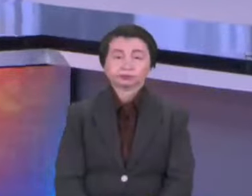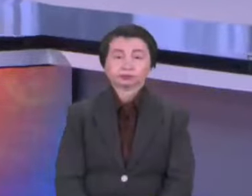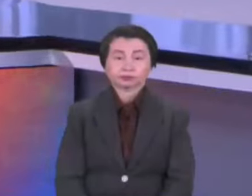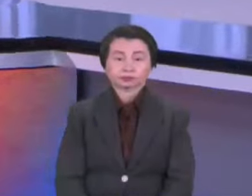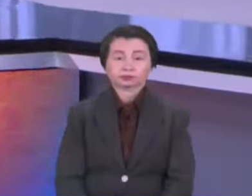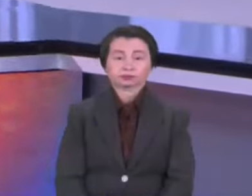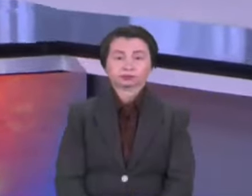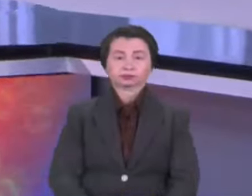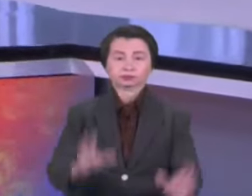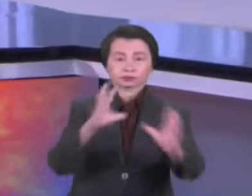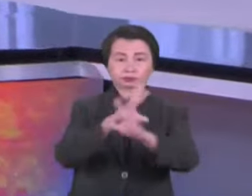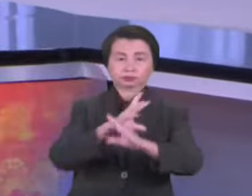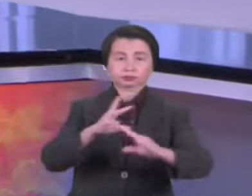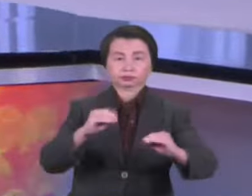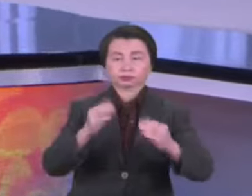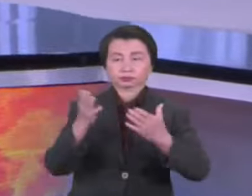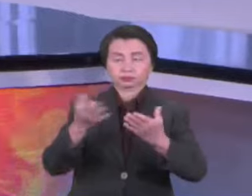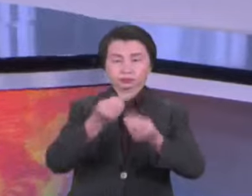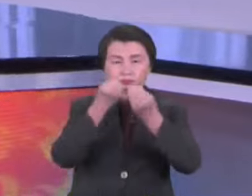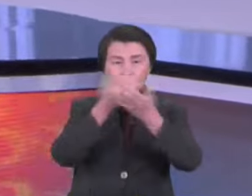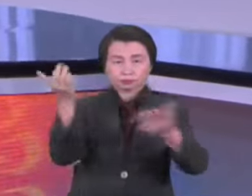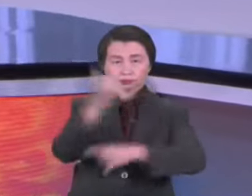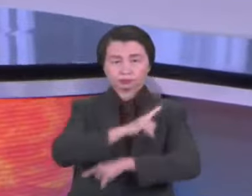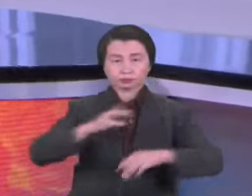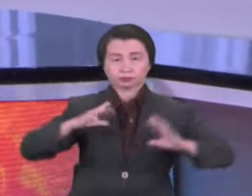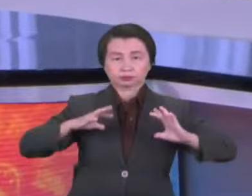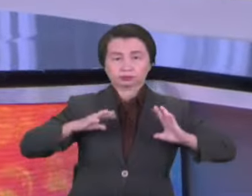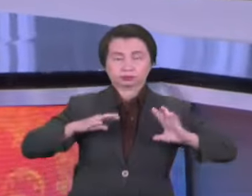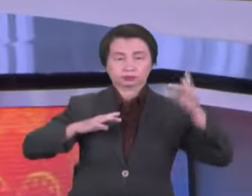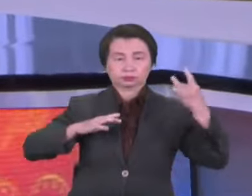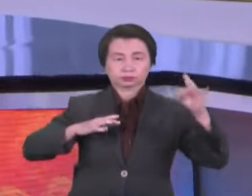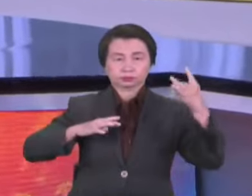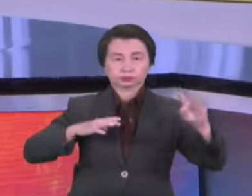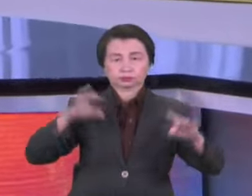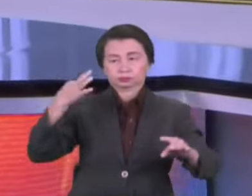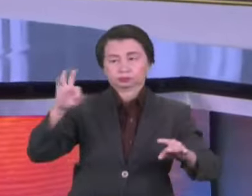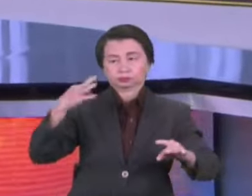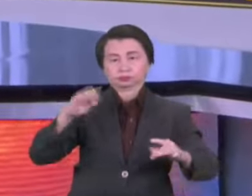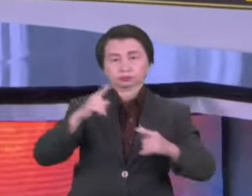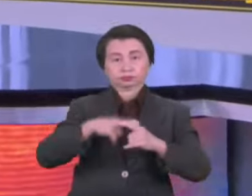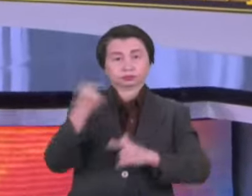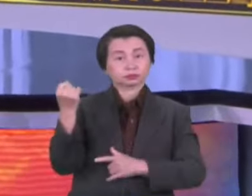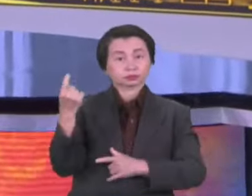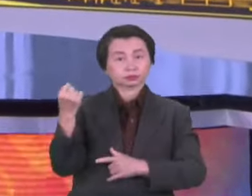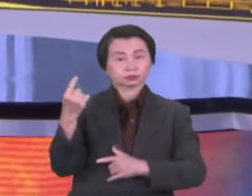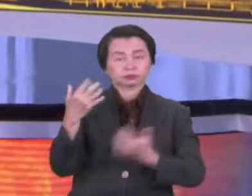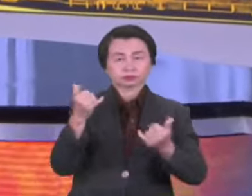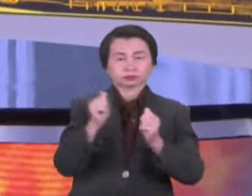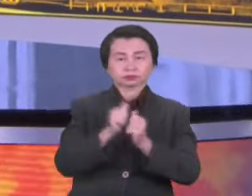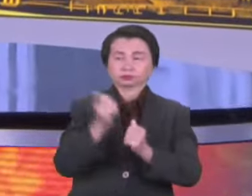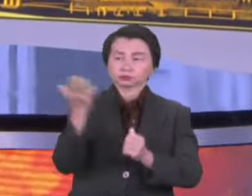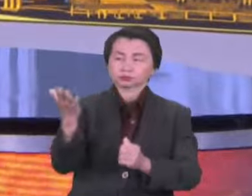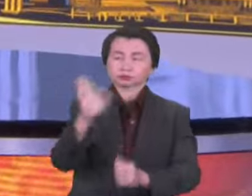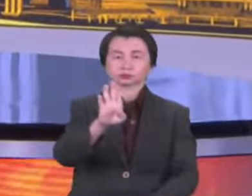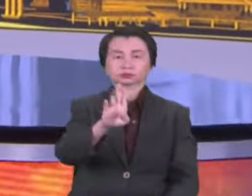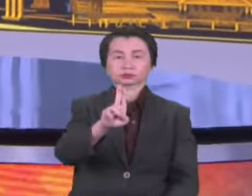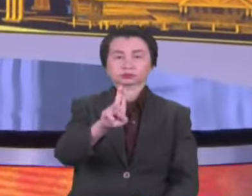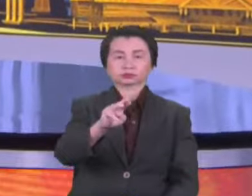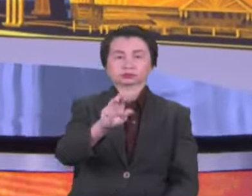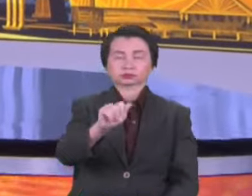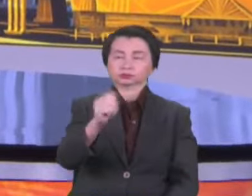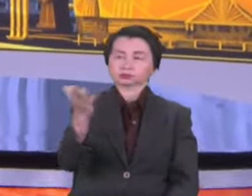Kita ke Bumi Kenyalang, Sarawak umum hari kelepasan am pada 18 dan 19 November. Perincian lanjut bersama Bu Mawin. Silakan